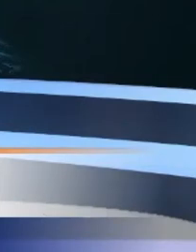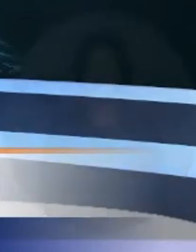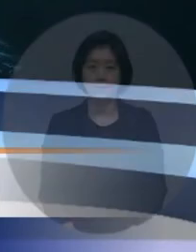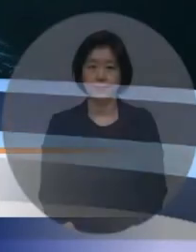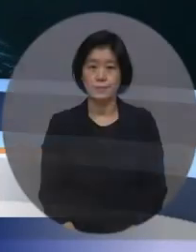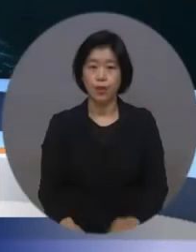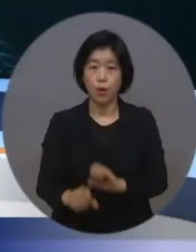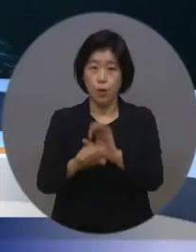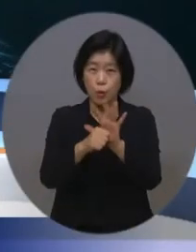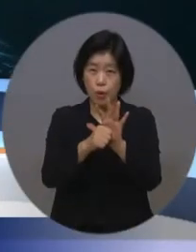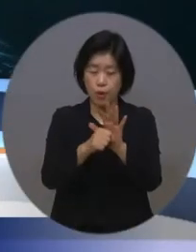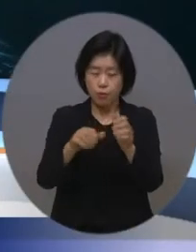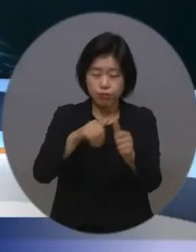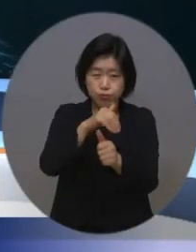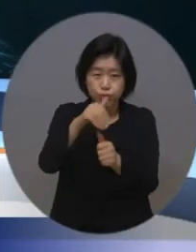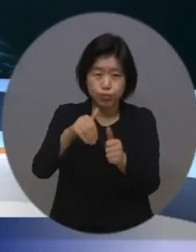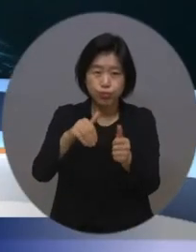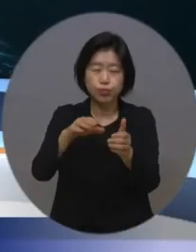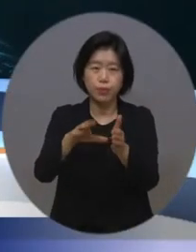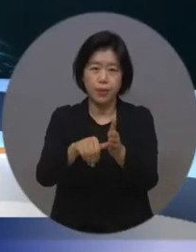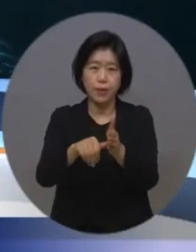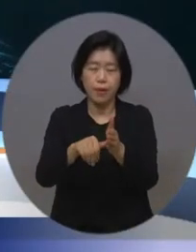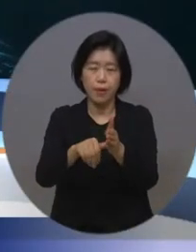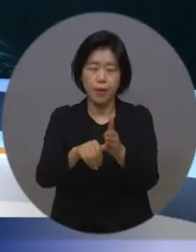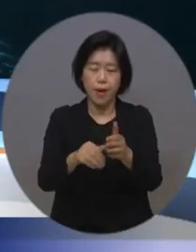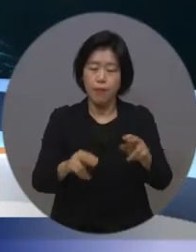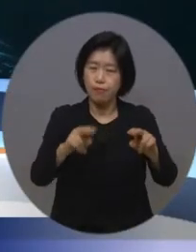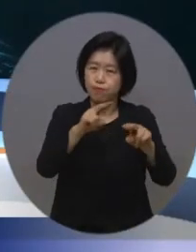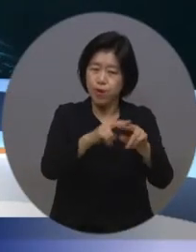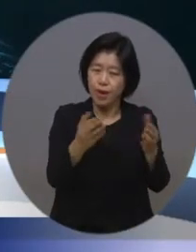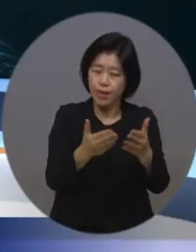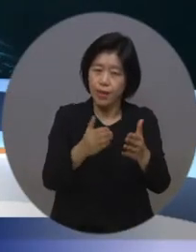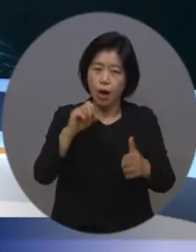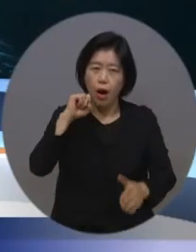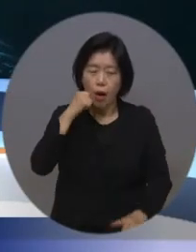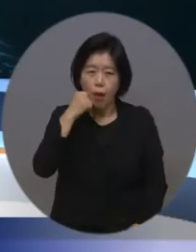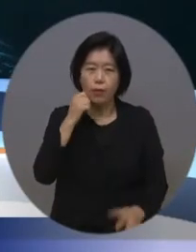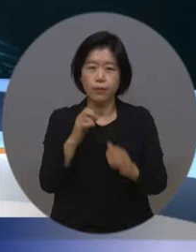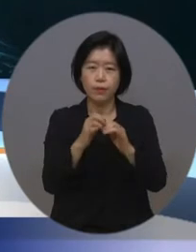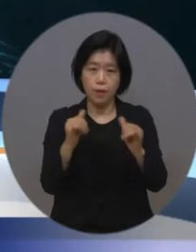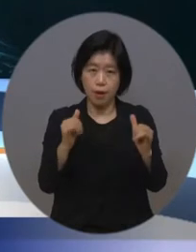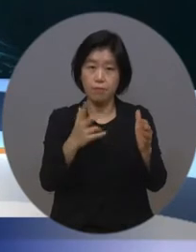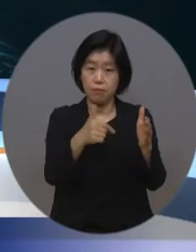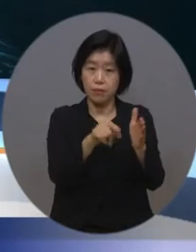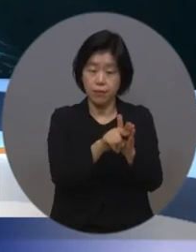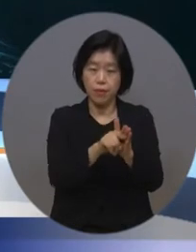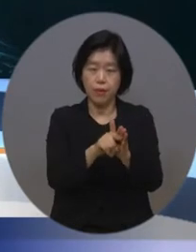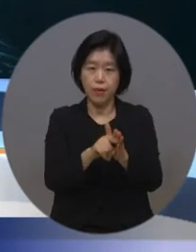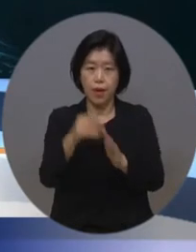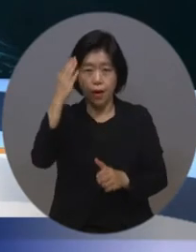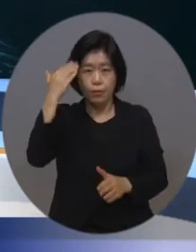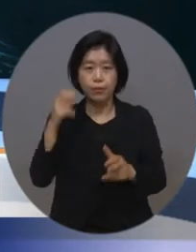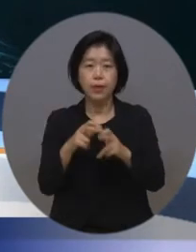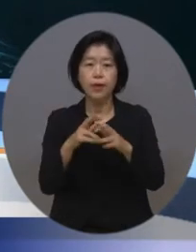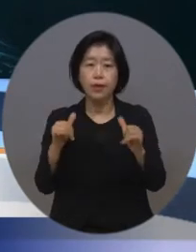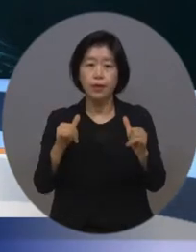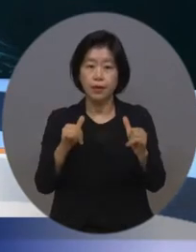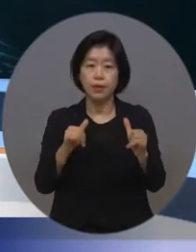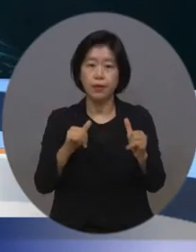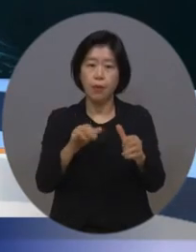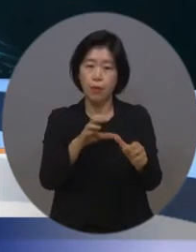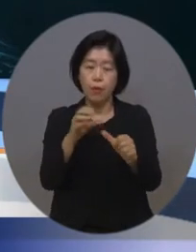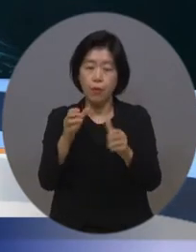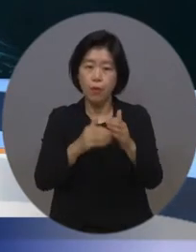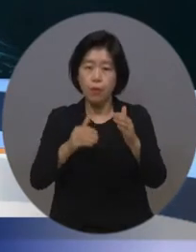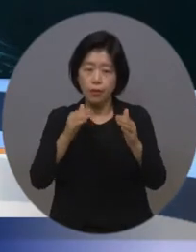코로나19 상황에서 고용이 취약한 장애인을 위해 한국장애인고용공단이 취업지원을 확대하기로 했습니다.